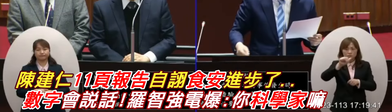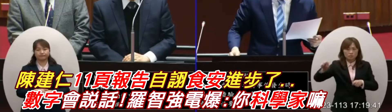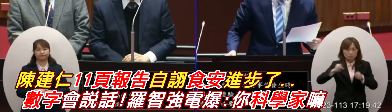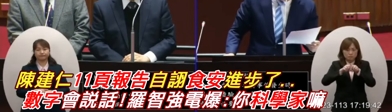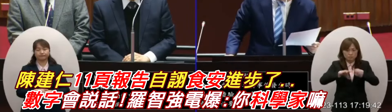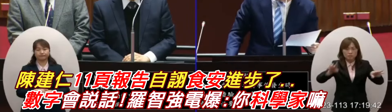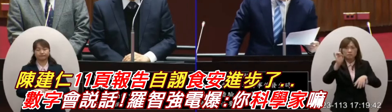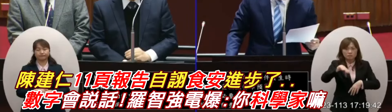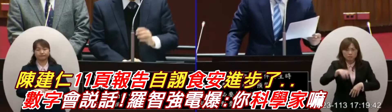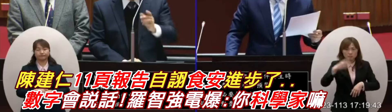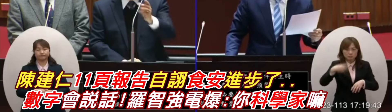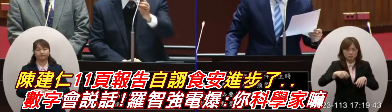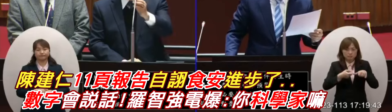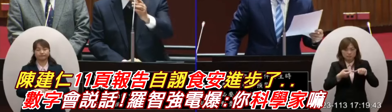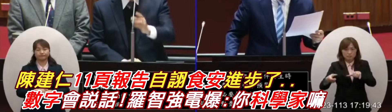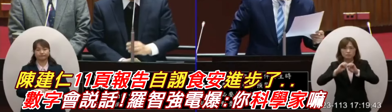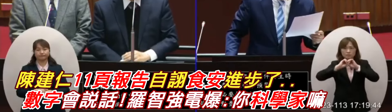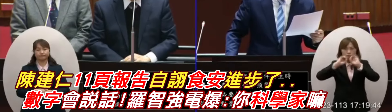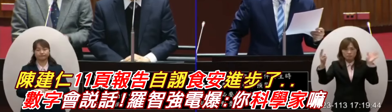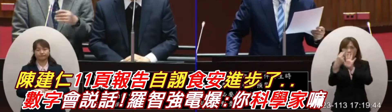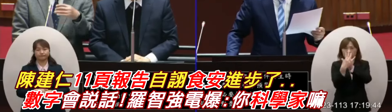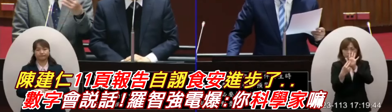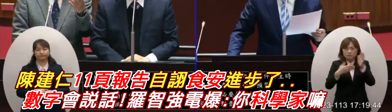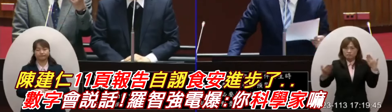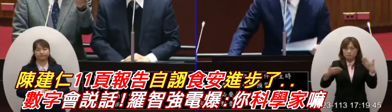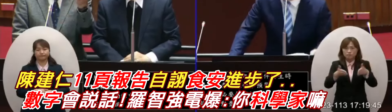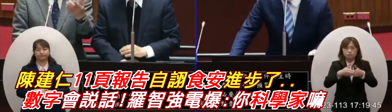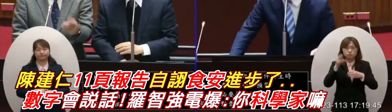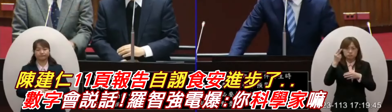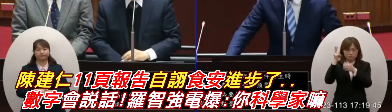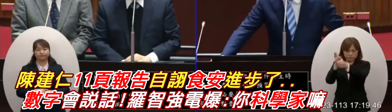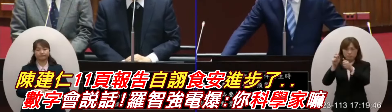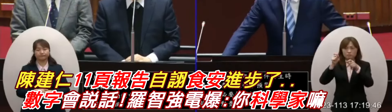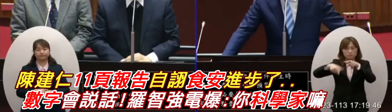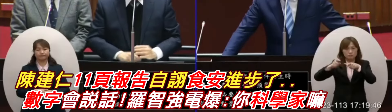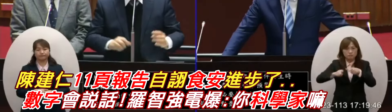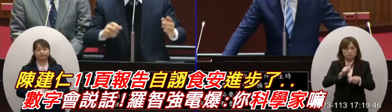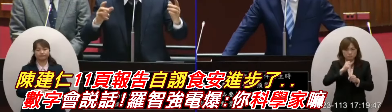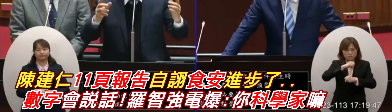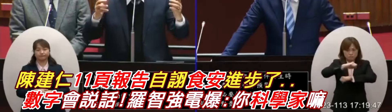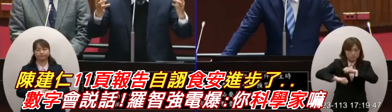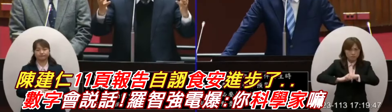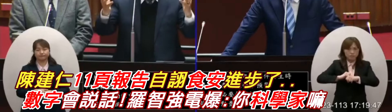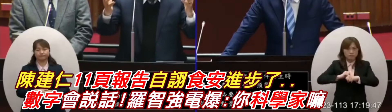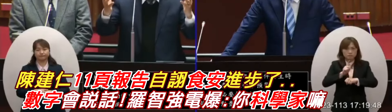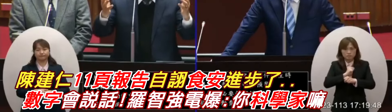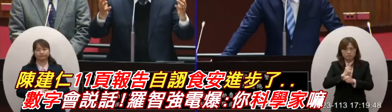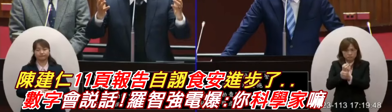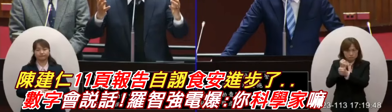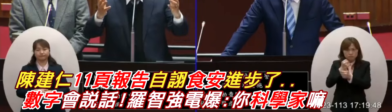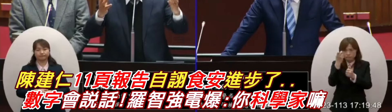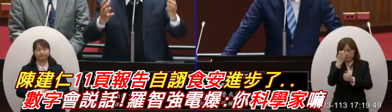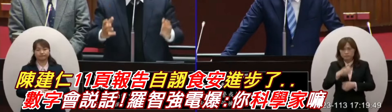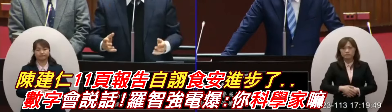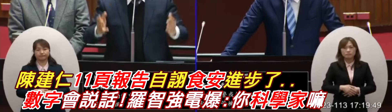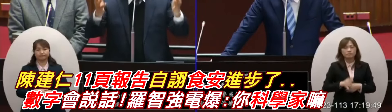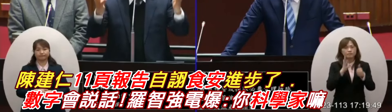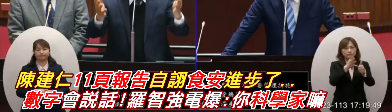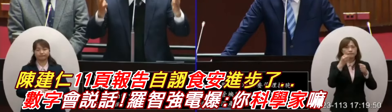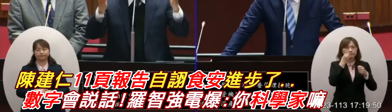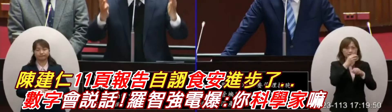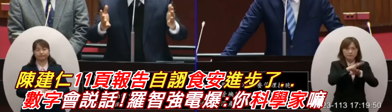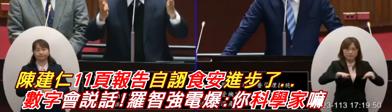果跟揭露资讯，并令食品业者自主检验。请问食安法第五条